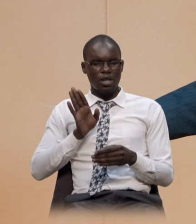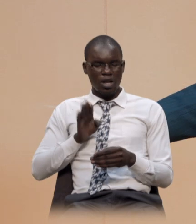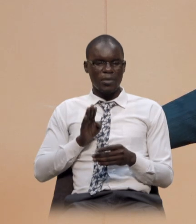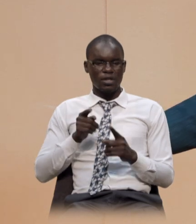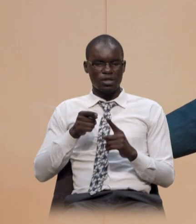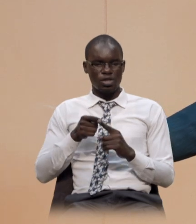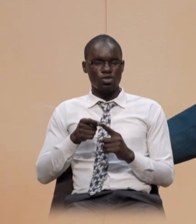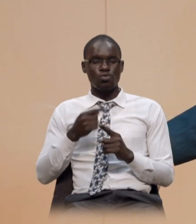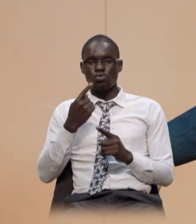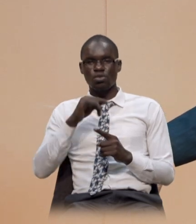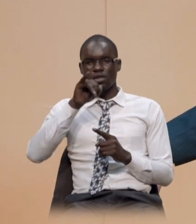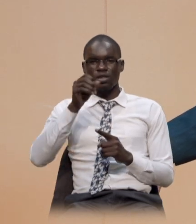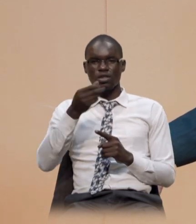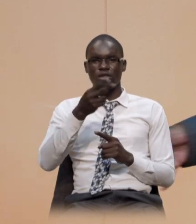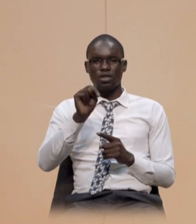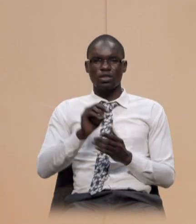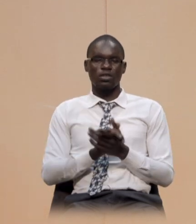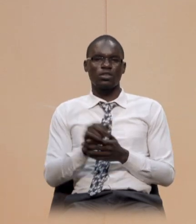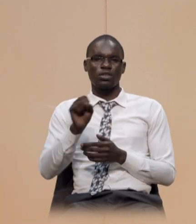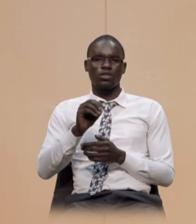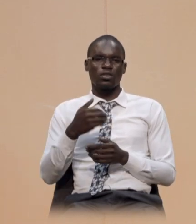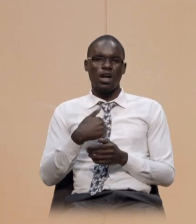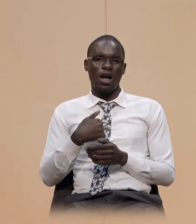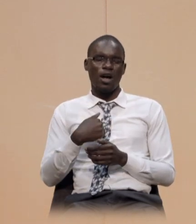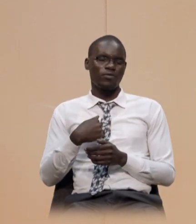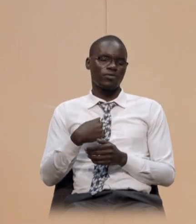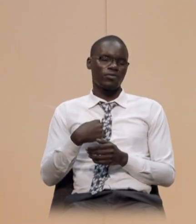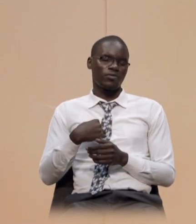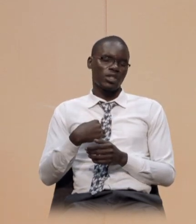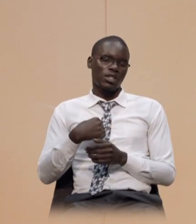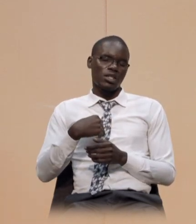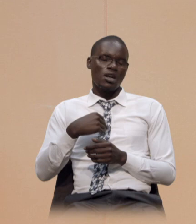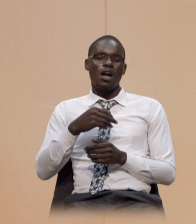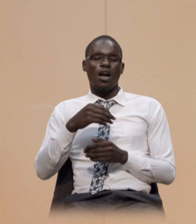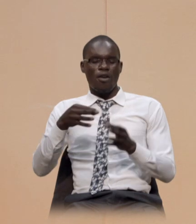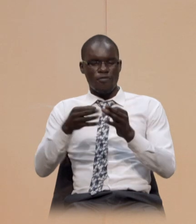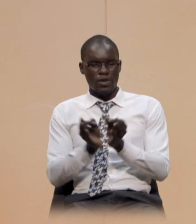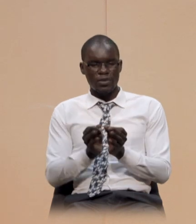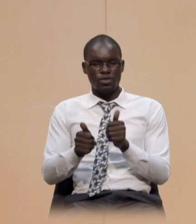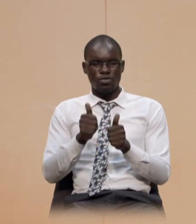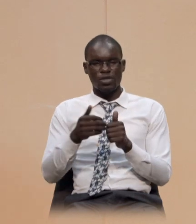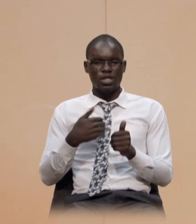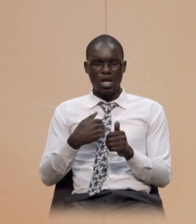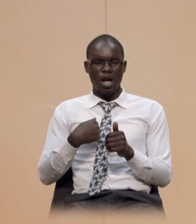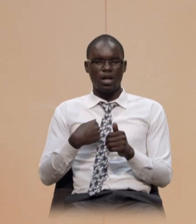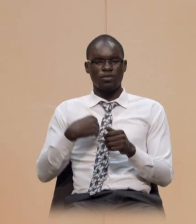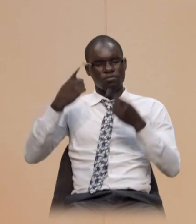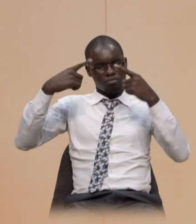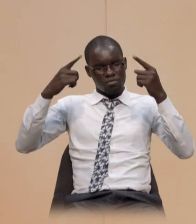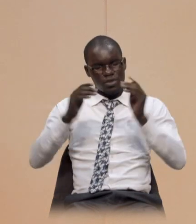huyu mama. Kwa hivyo kuna nyumba nyingi zimefaulu na mzazi mmoja. Na hii yako